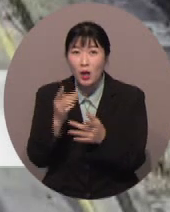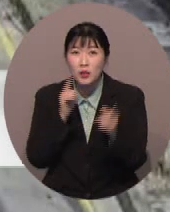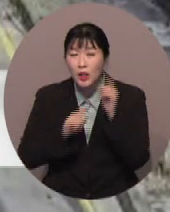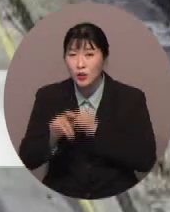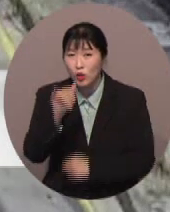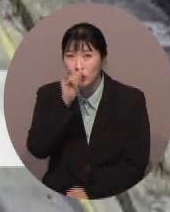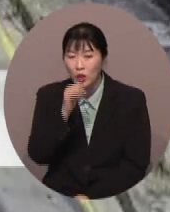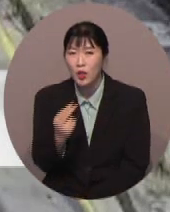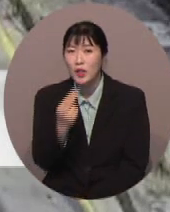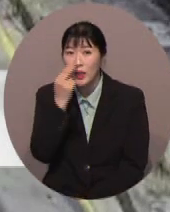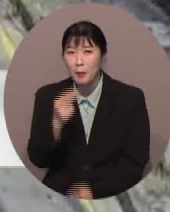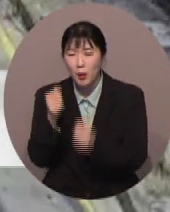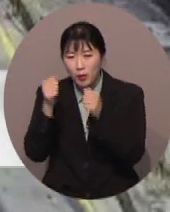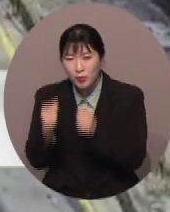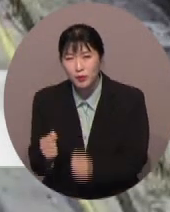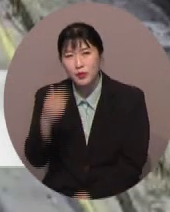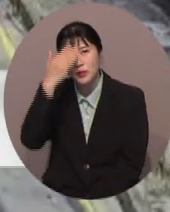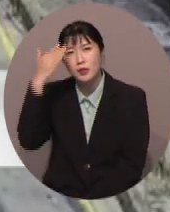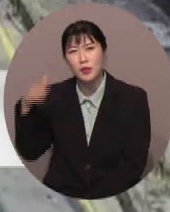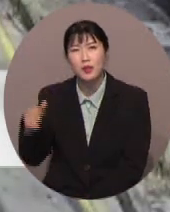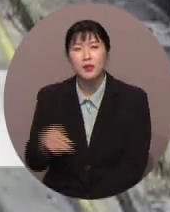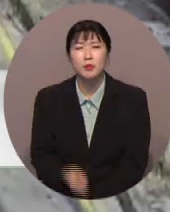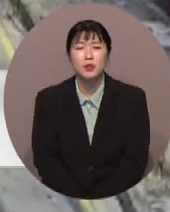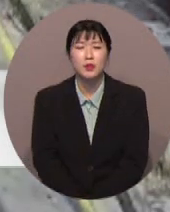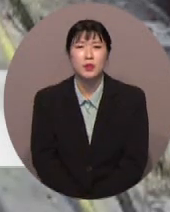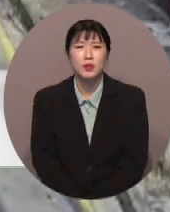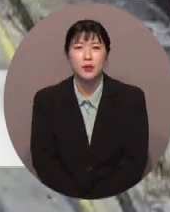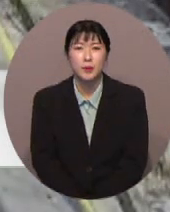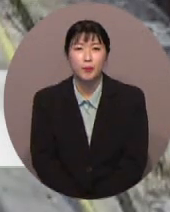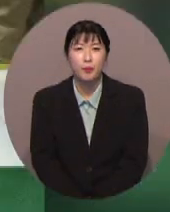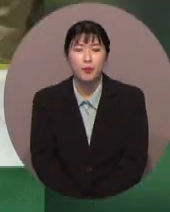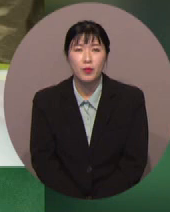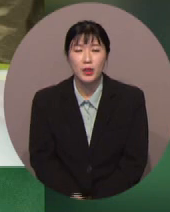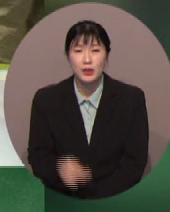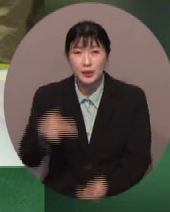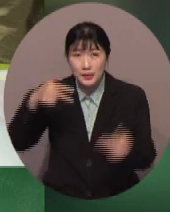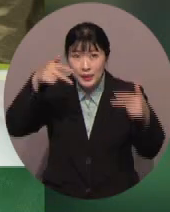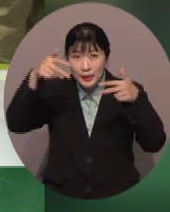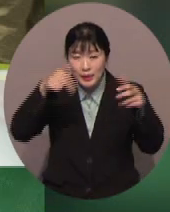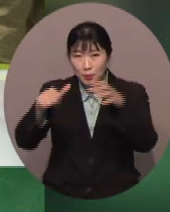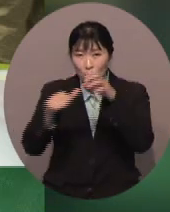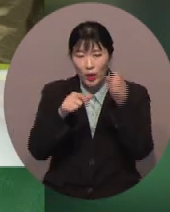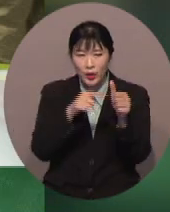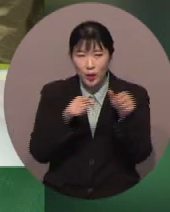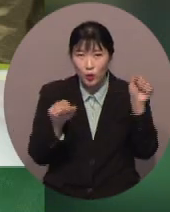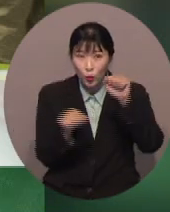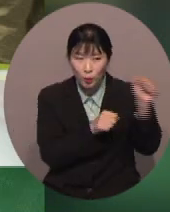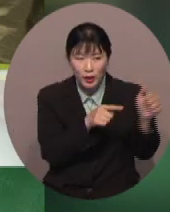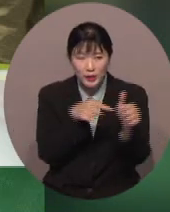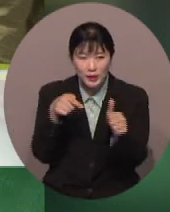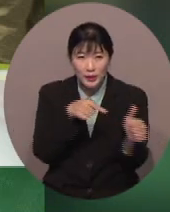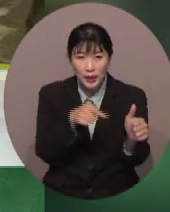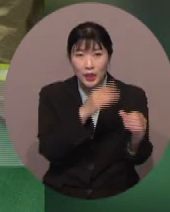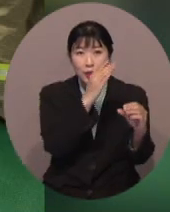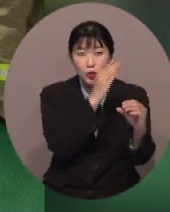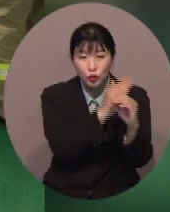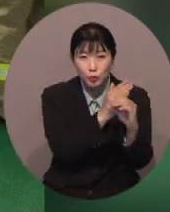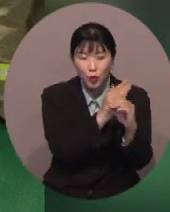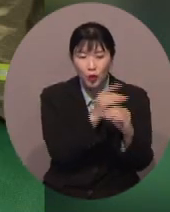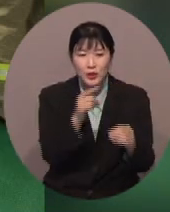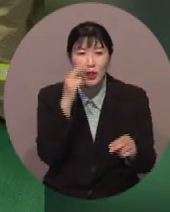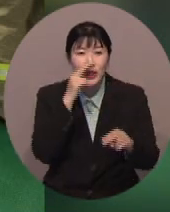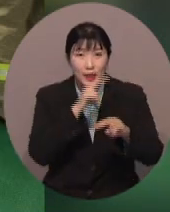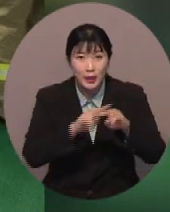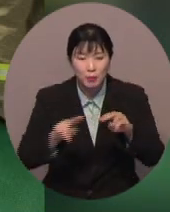다행히 생명의 지장은 없는 것으로 알려졌습니다 경찰은 CCTV 등을 토대로 도주한 남성을 쫓고 있으며 현장에서